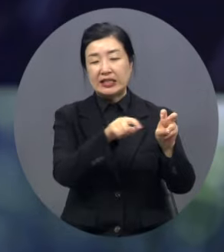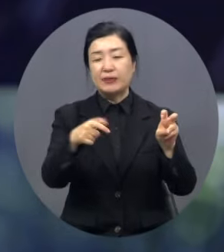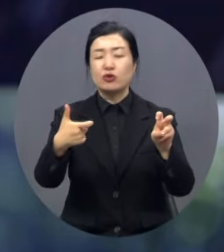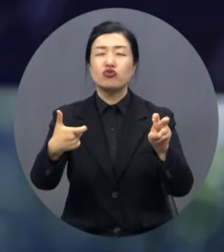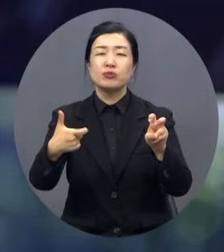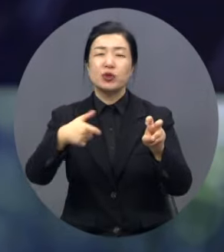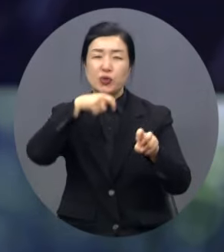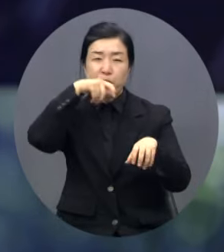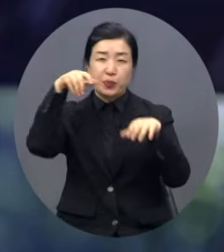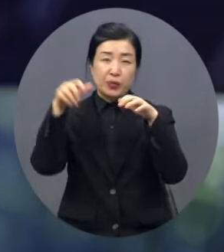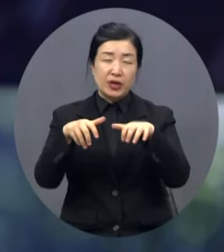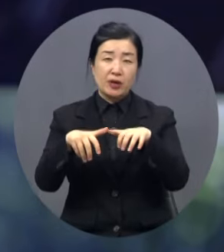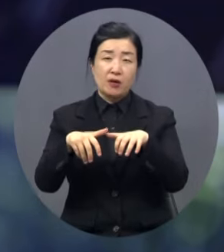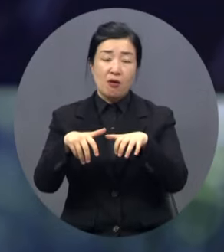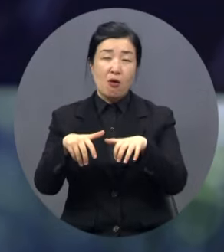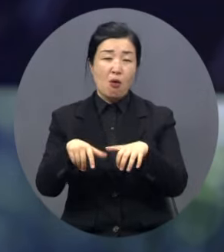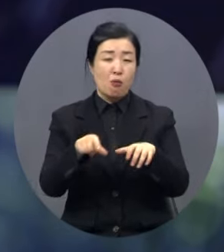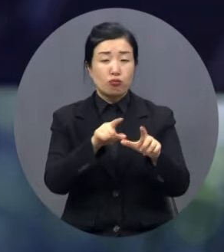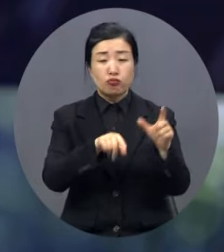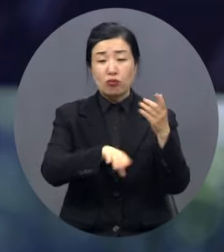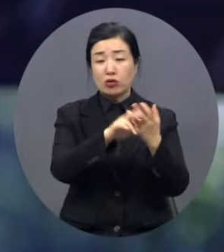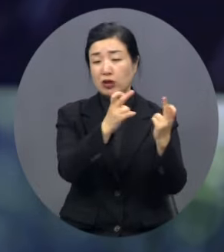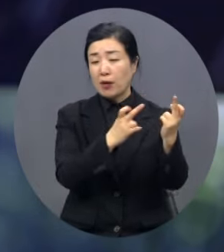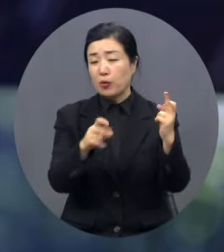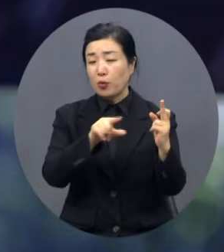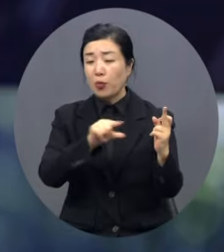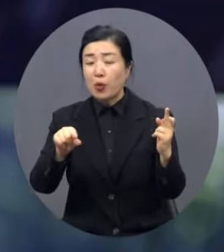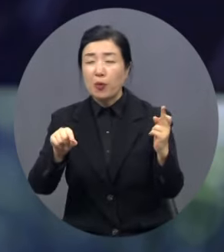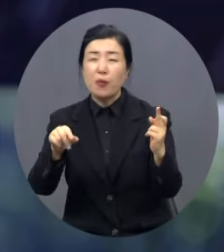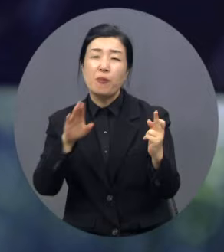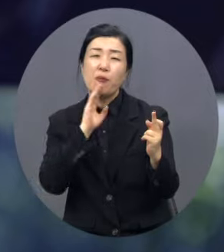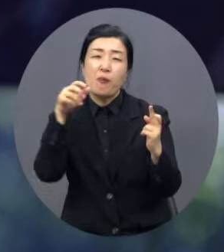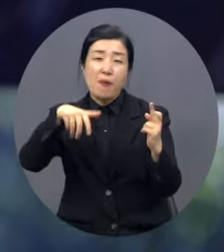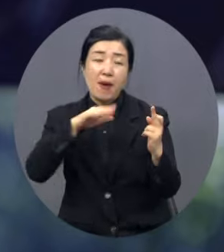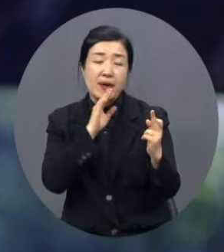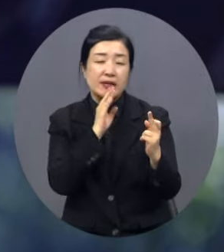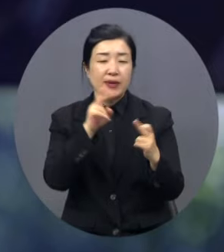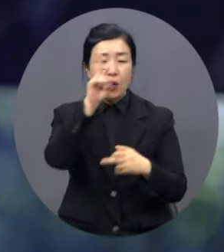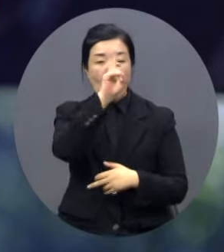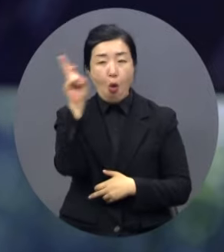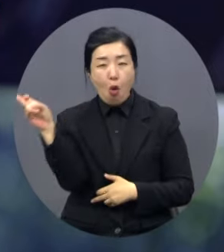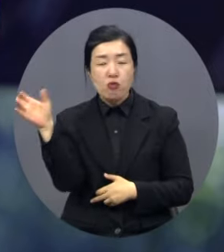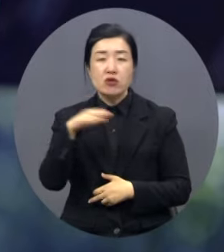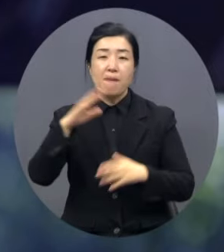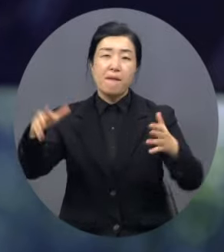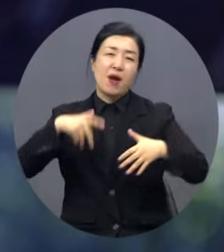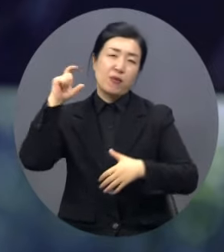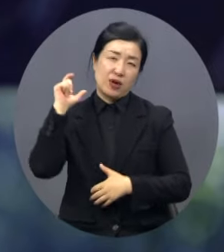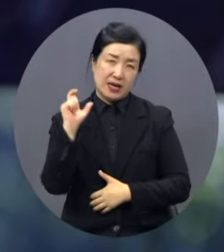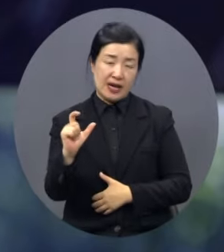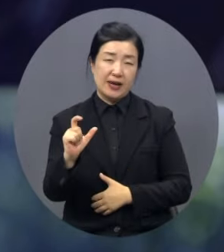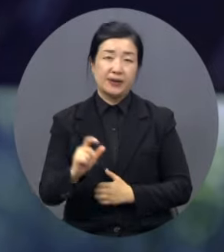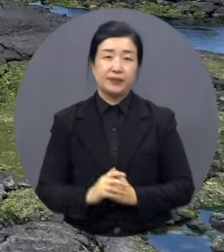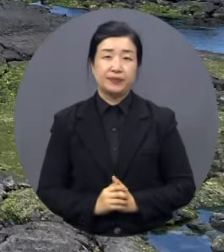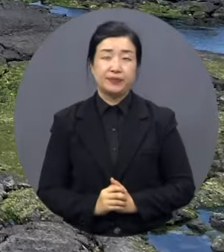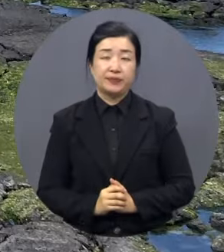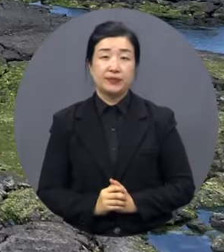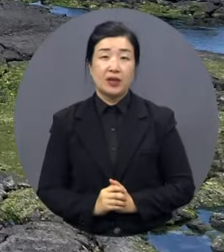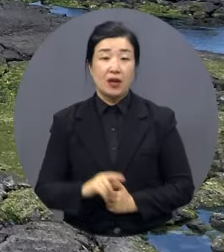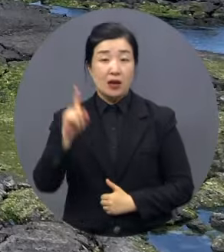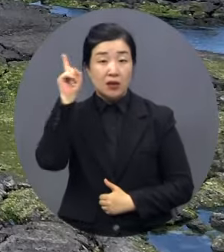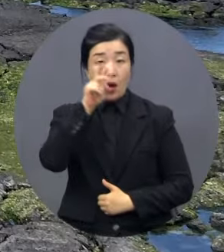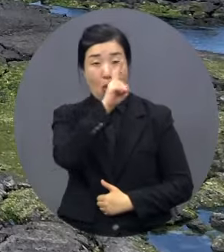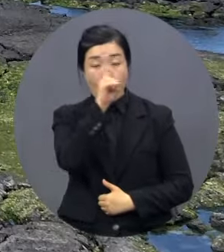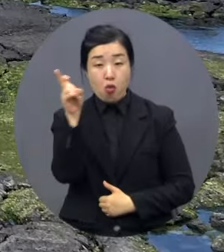60mm 정도로 상대적으로 비해이 적겠습니다 내일 오후부터는 바람도 무척 강하게 불겠습니다 내일